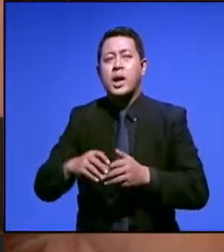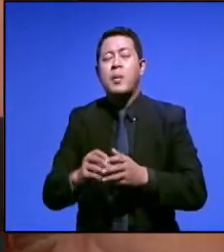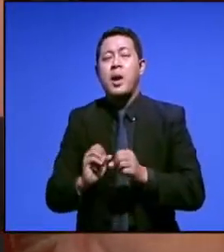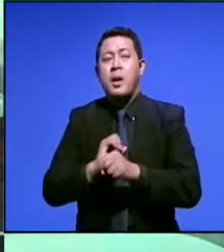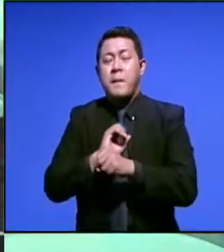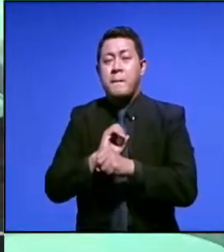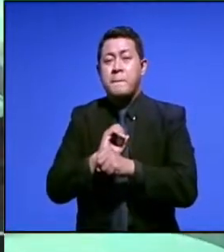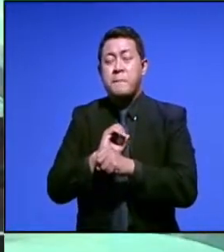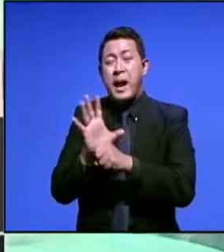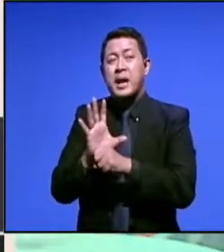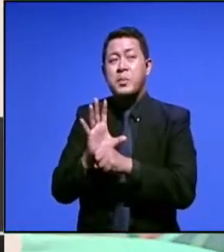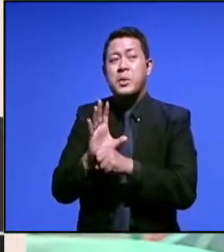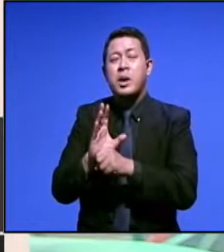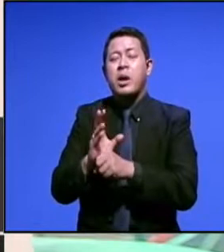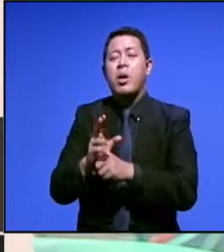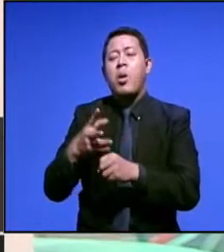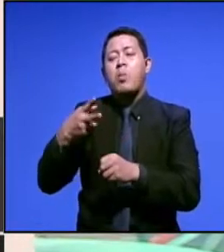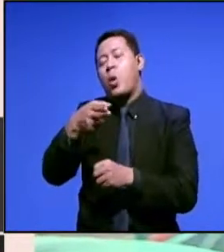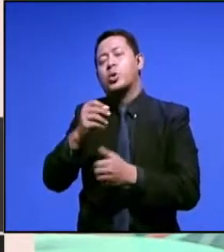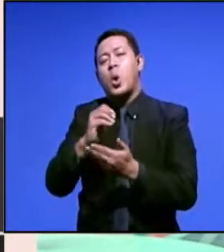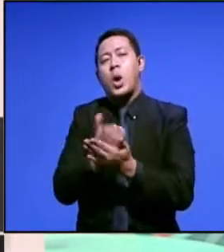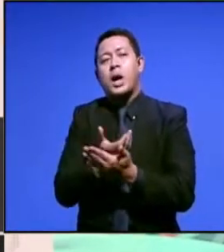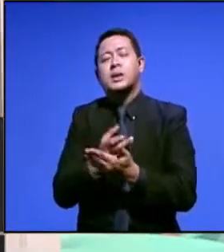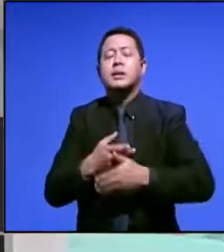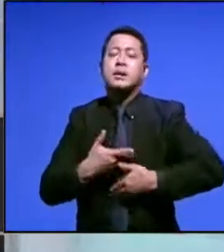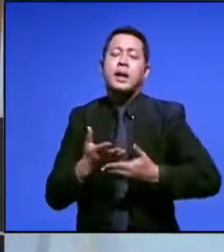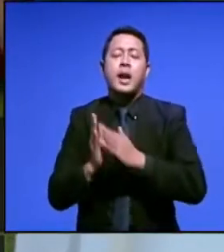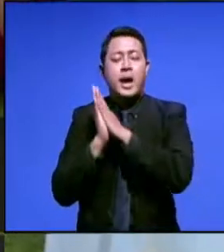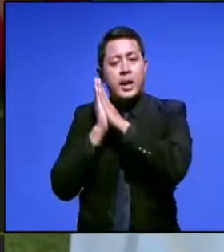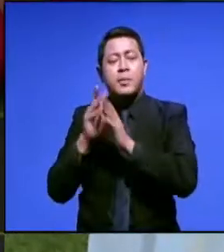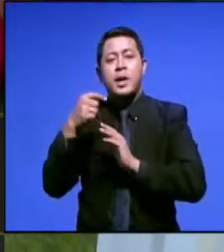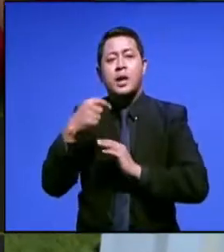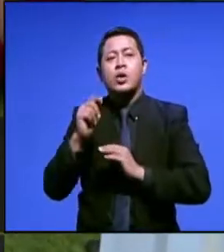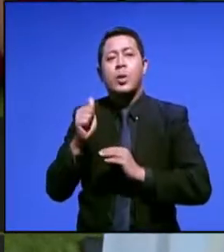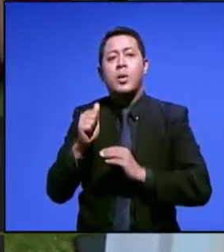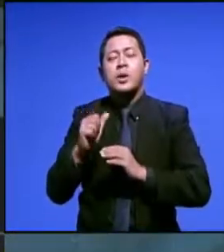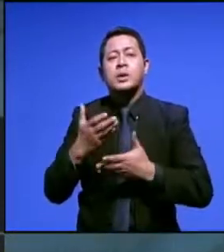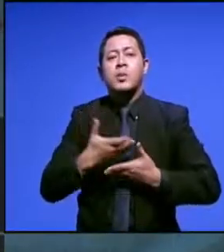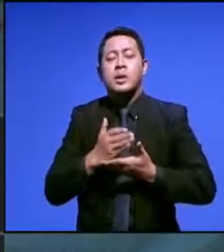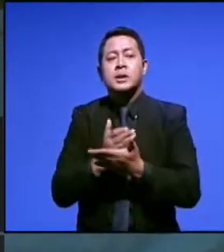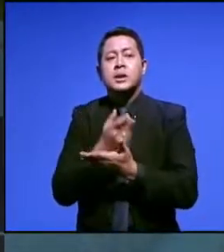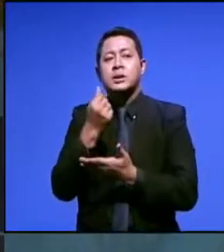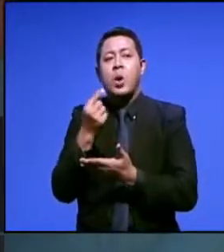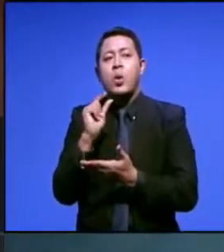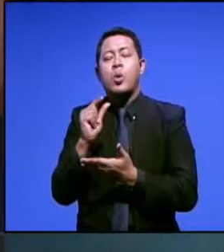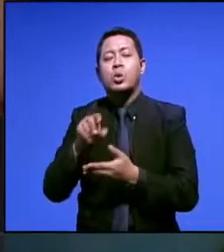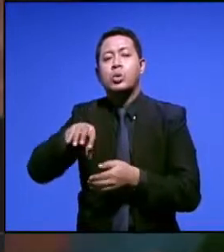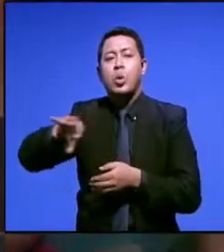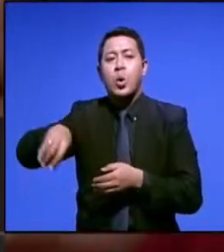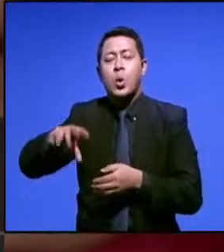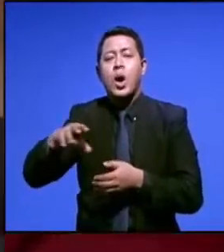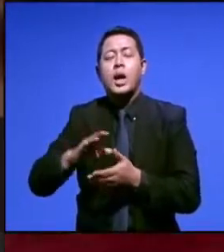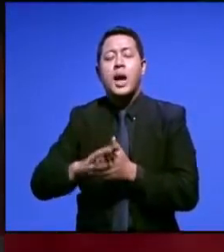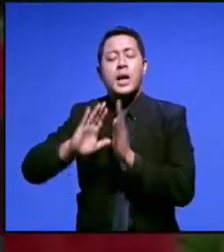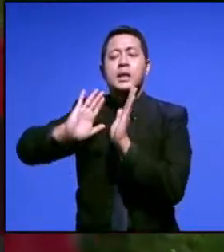pandemi membuatnya terkena kebijakan pemotongan gaji. Ari pun rela menginap di kantor agar bisa memiliki sisa uang untuk keluarganya yang